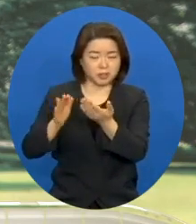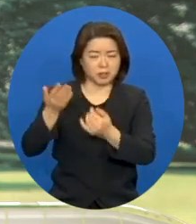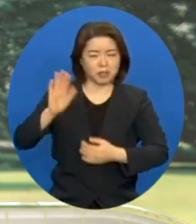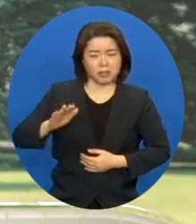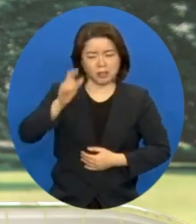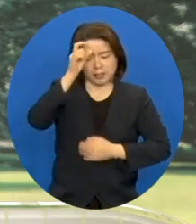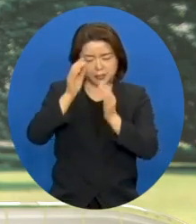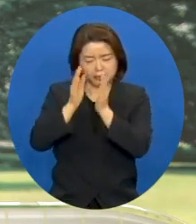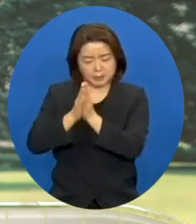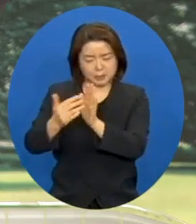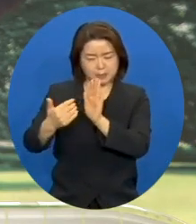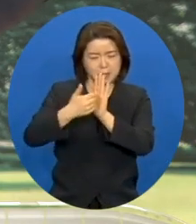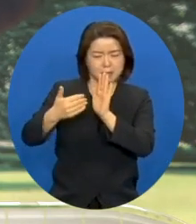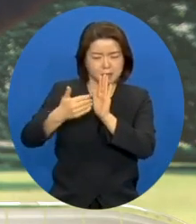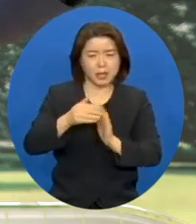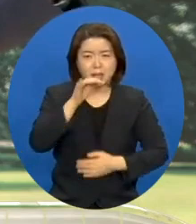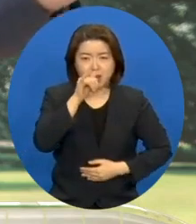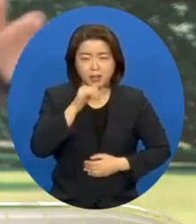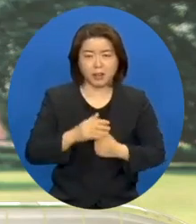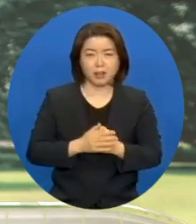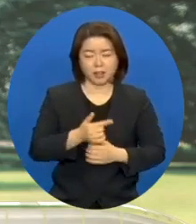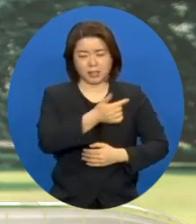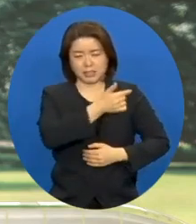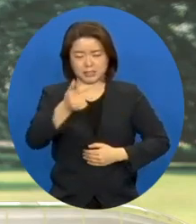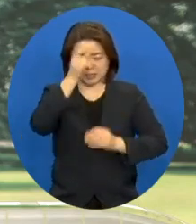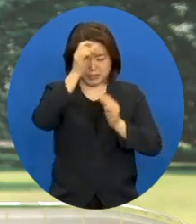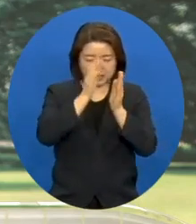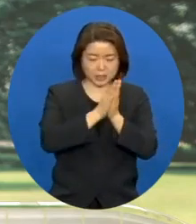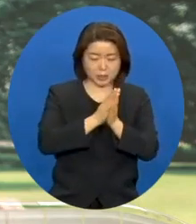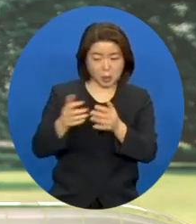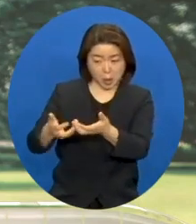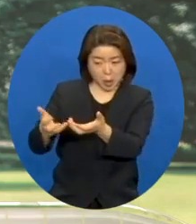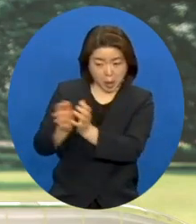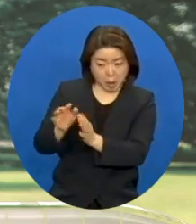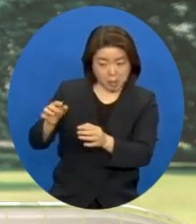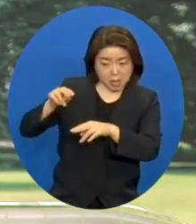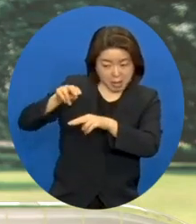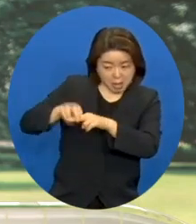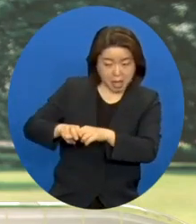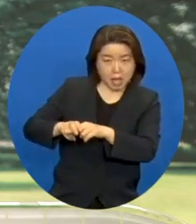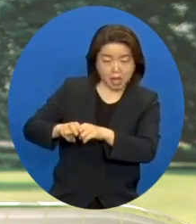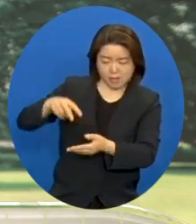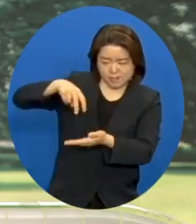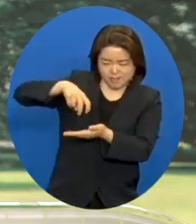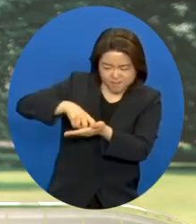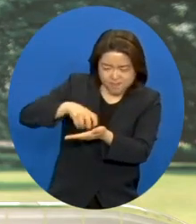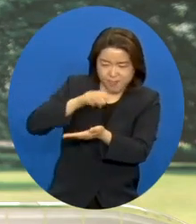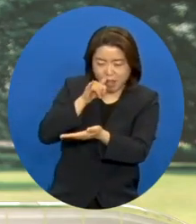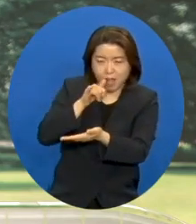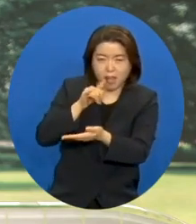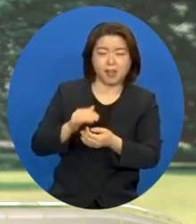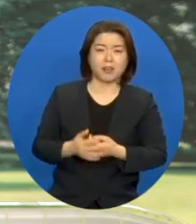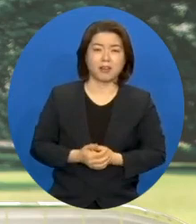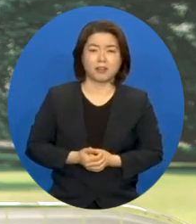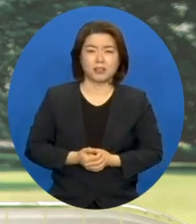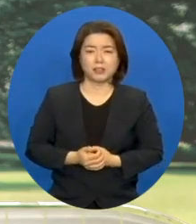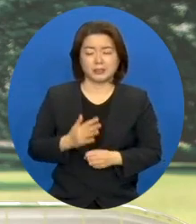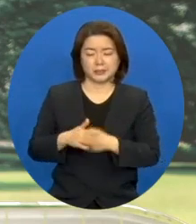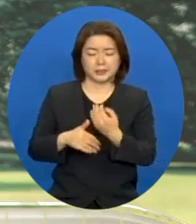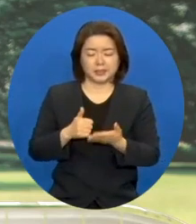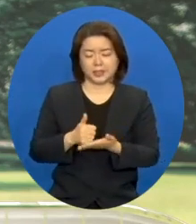되고 큰 기도원 예배당 구석에 앉아서 무릎 꿇고 그리고는